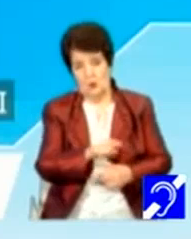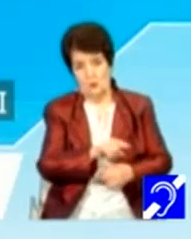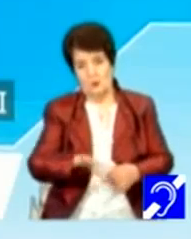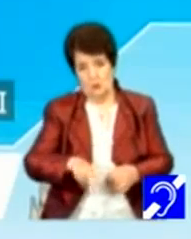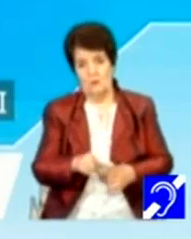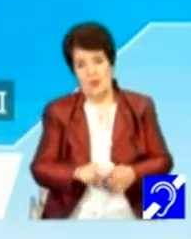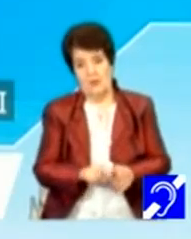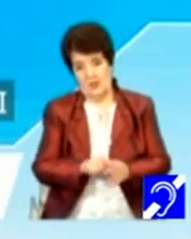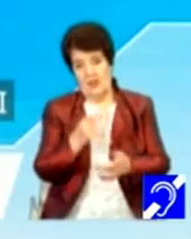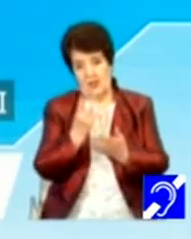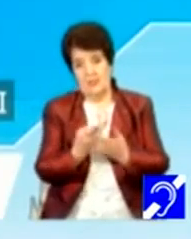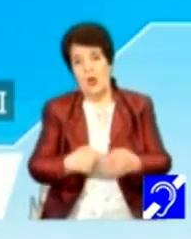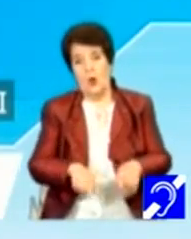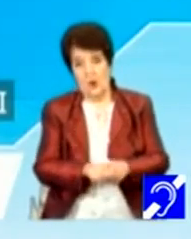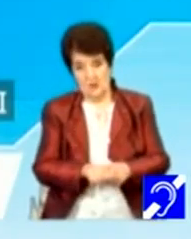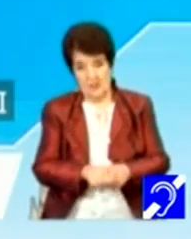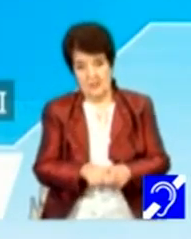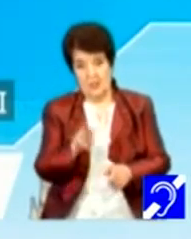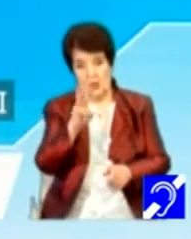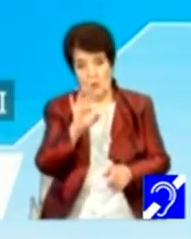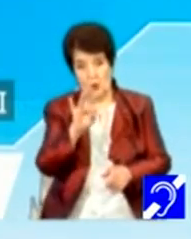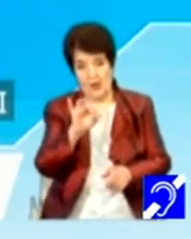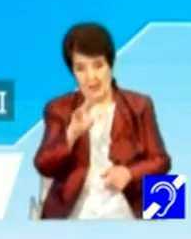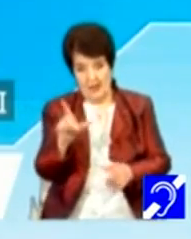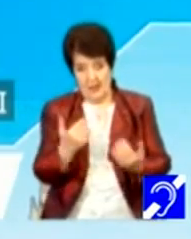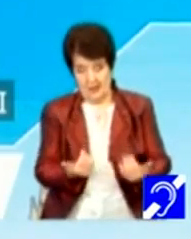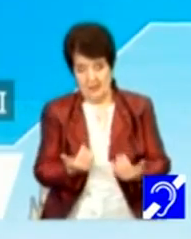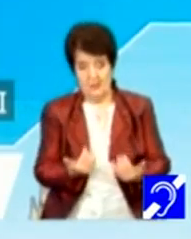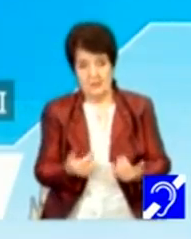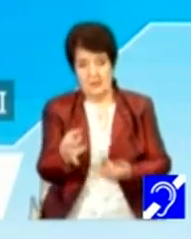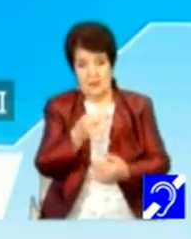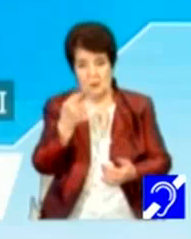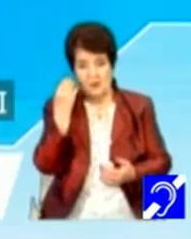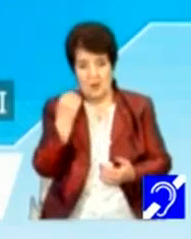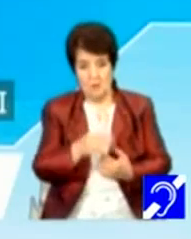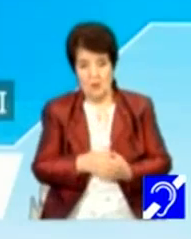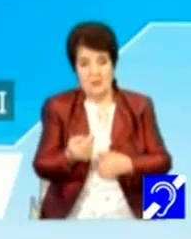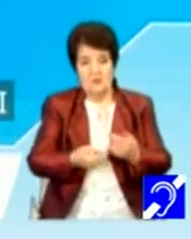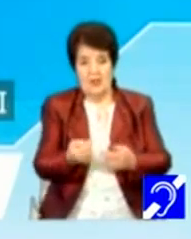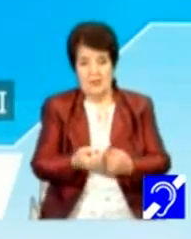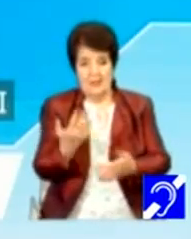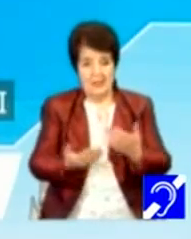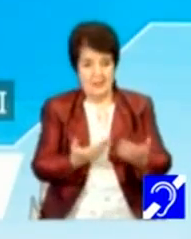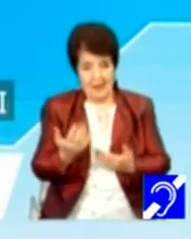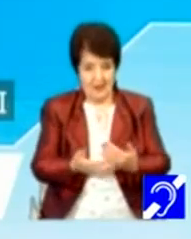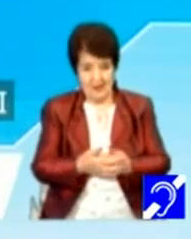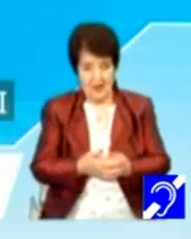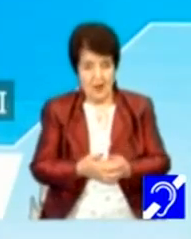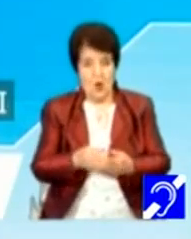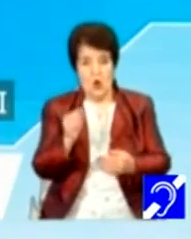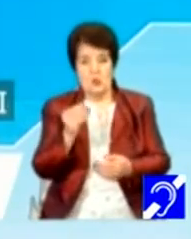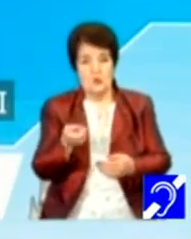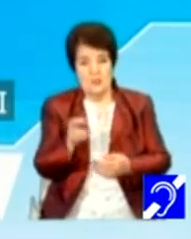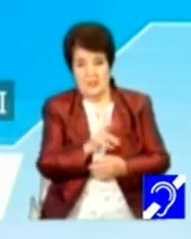și tu și aveai să ai. Iată, cu această morală se crește la ora actuală în Republica Moldova generații întregi. Dacă nu reparăm justiția de